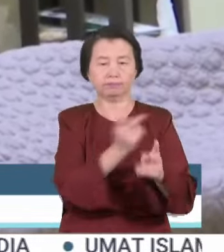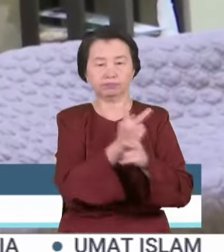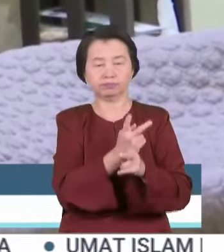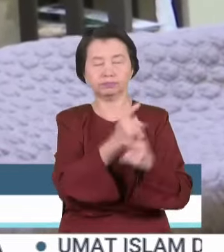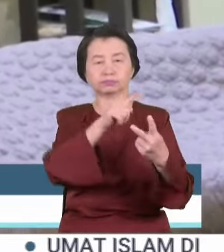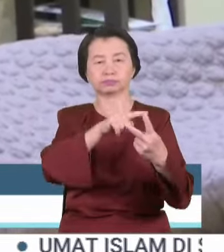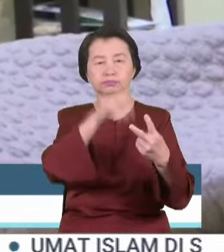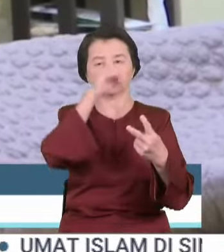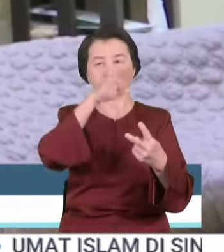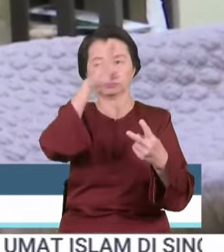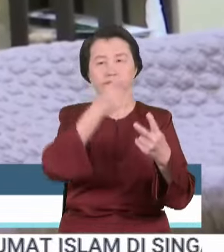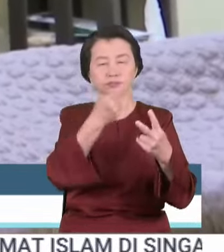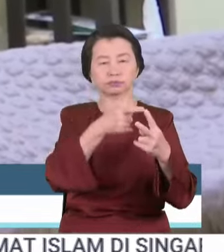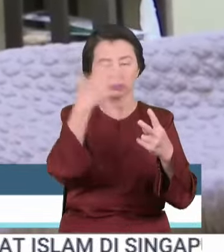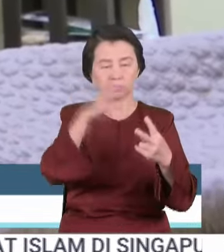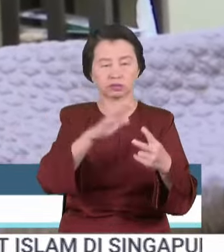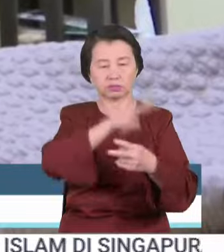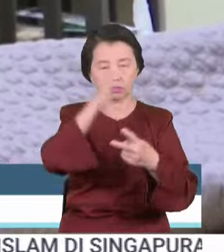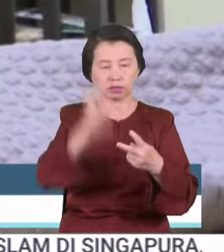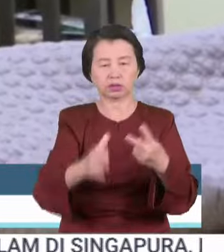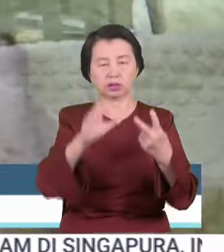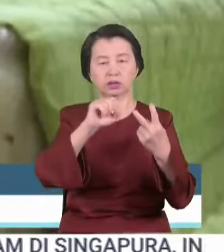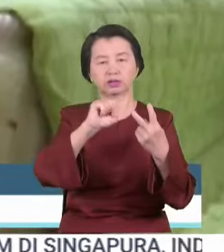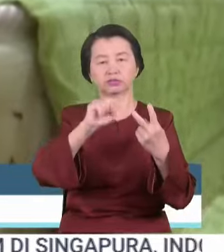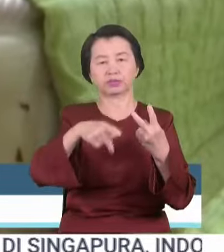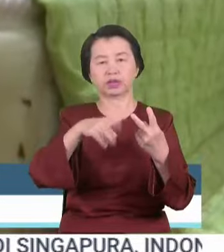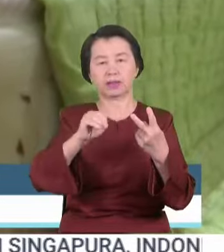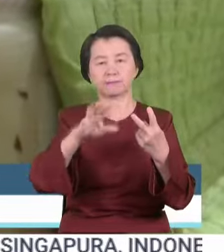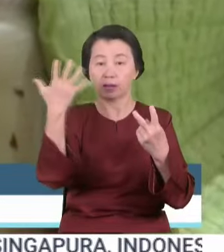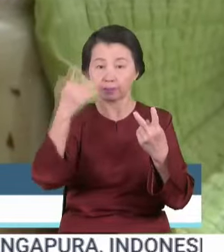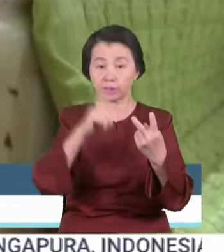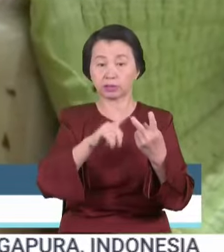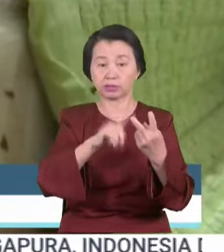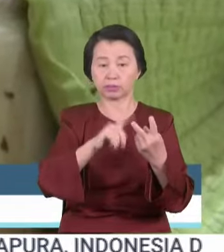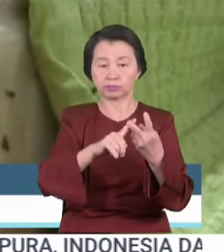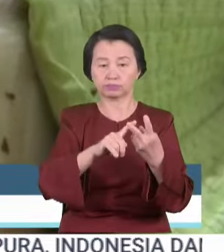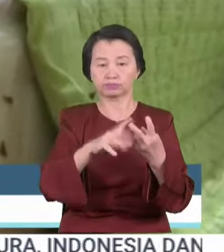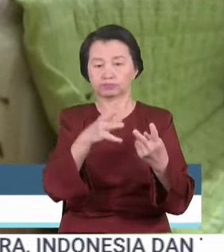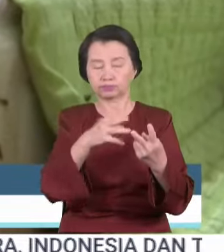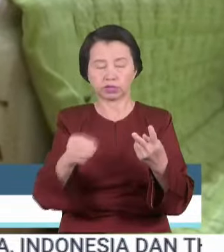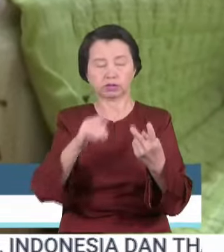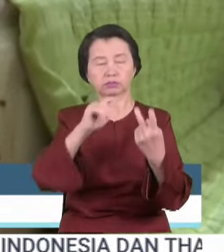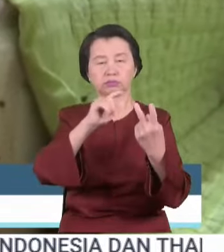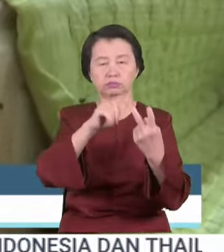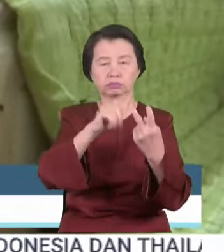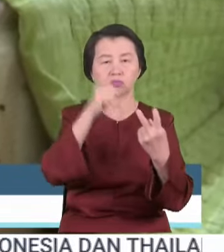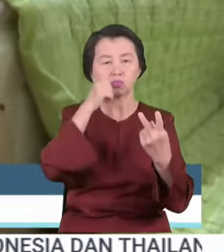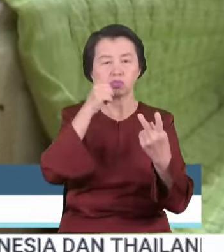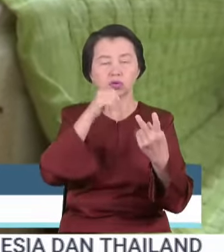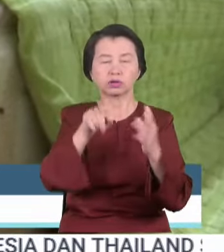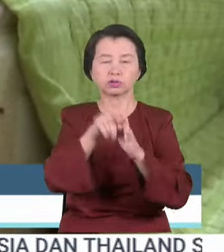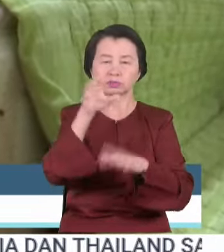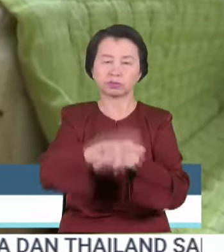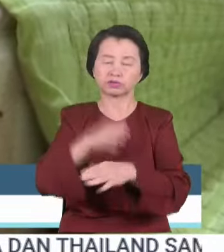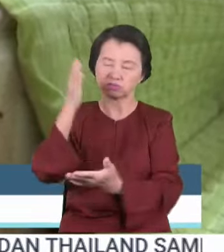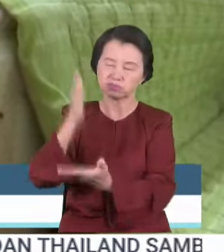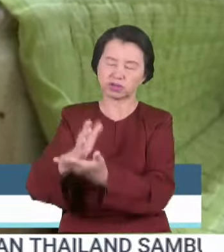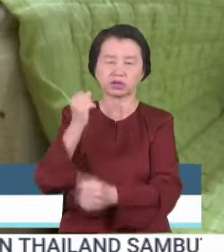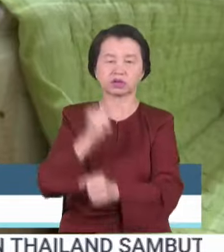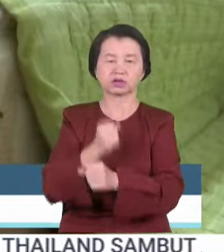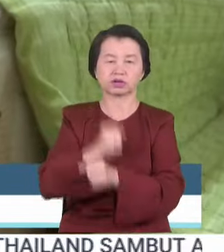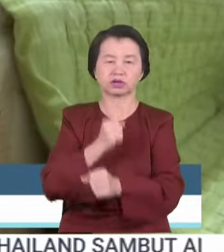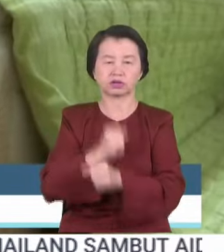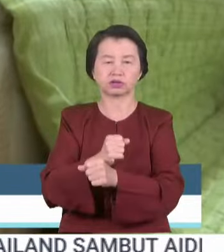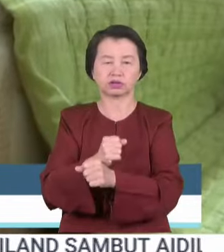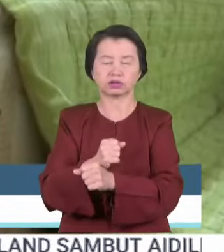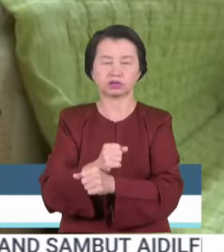sepenuh masa selepas tamat sijil pelajaran Malaysia, SPM. Malah Nur Atikah juga terpaksa berhenti kerja sebagai